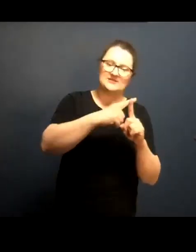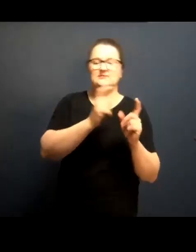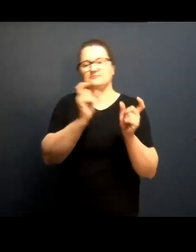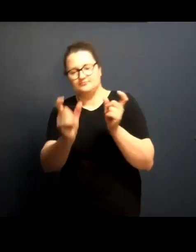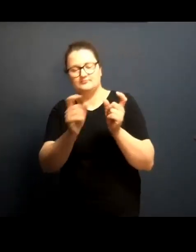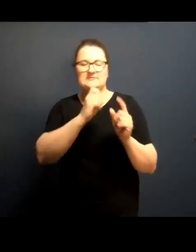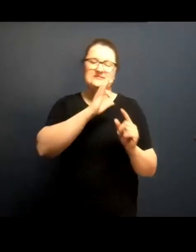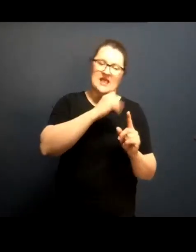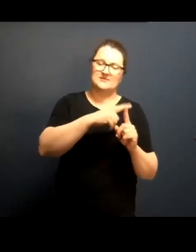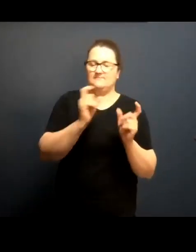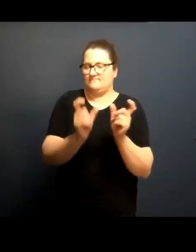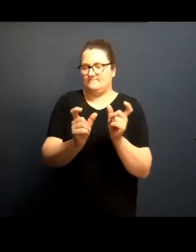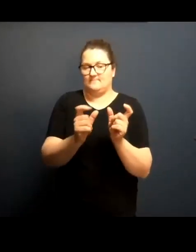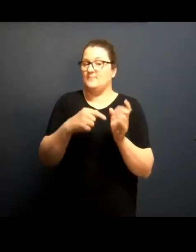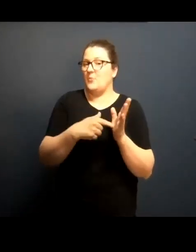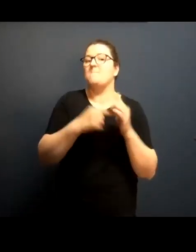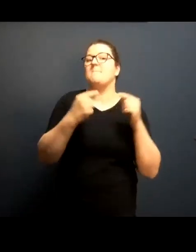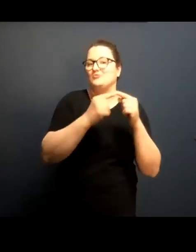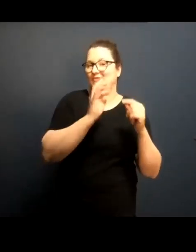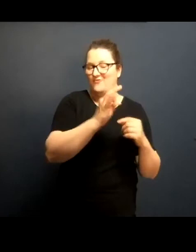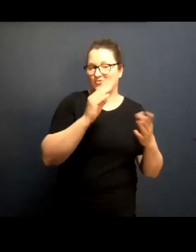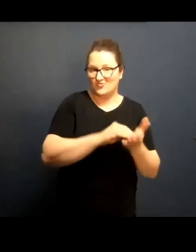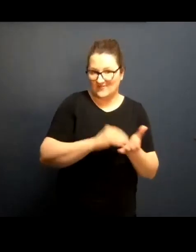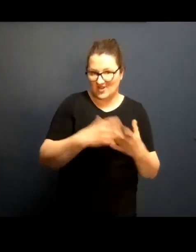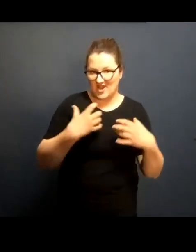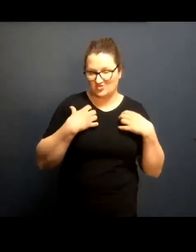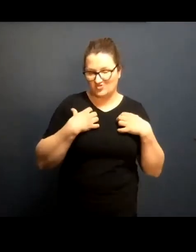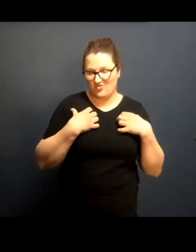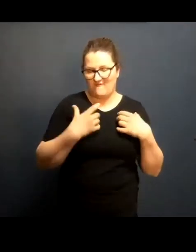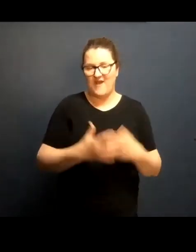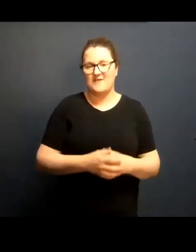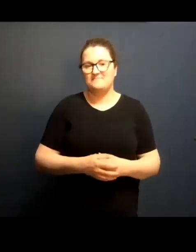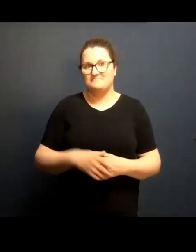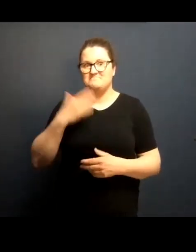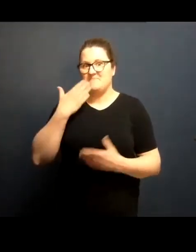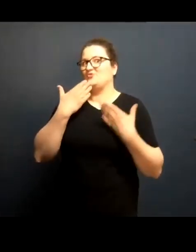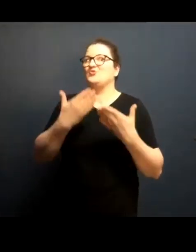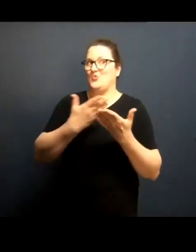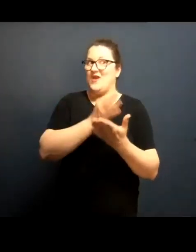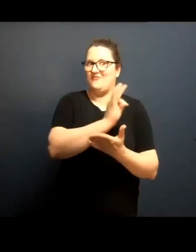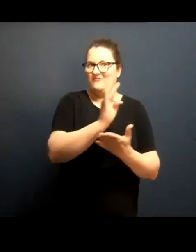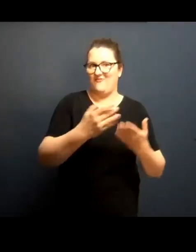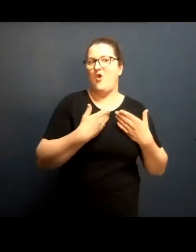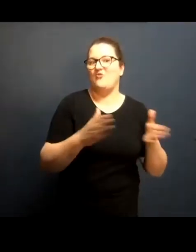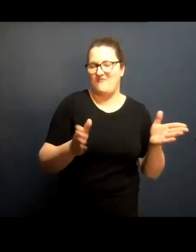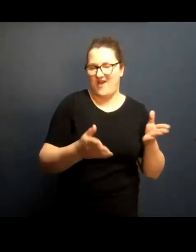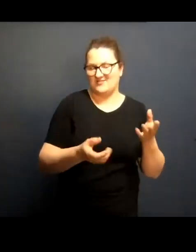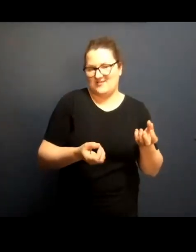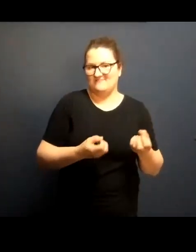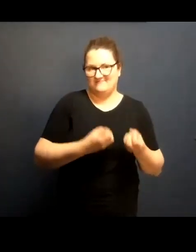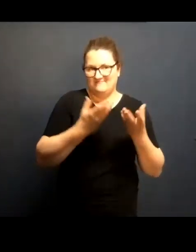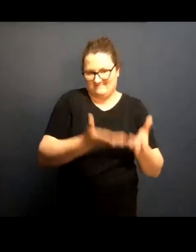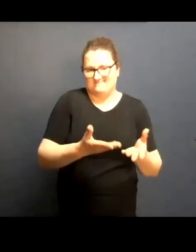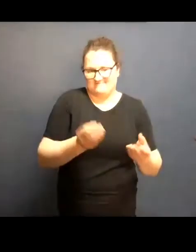swoich doświadczeń życiowych. A więc tak bardzo dziękuję im za otwartość na tych warsztatach.